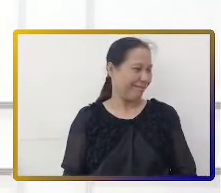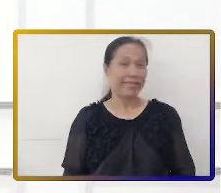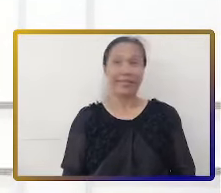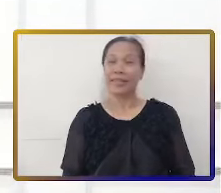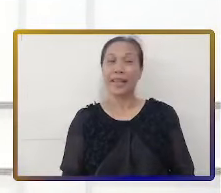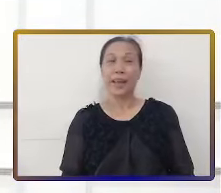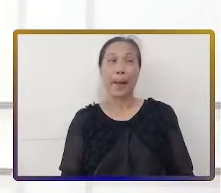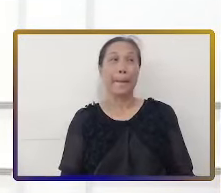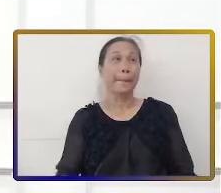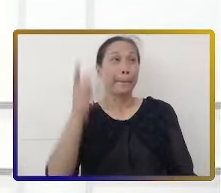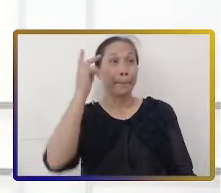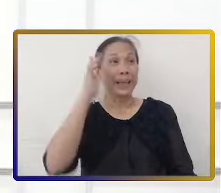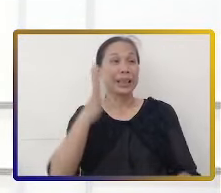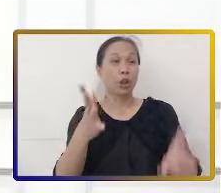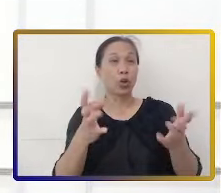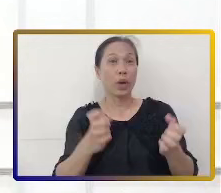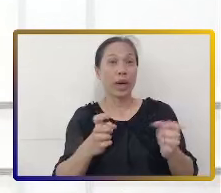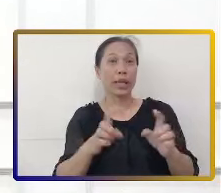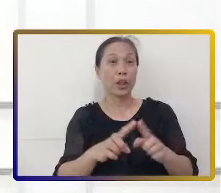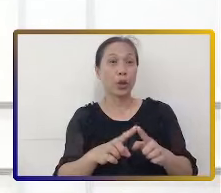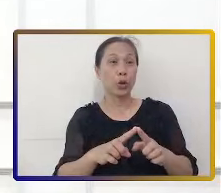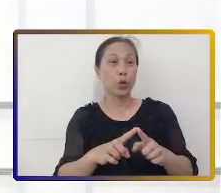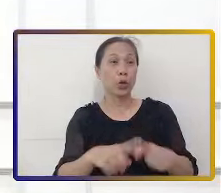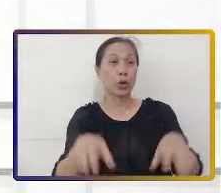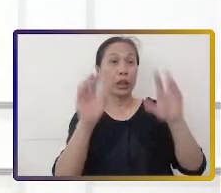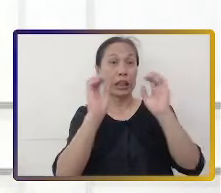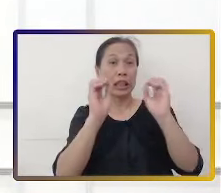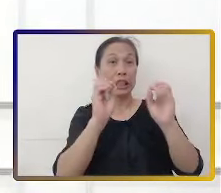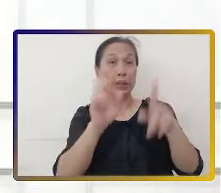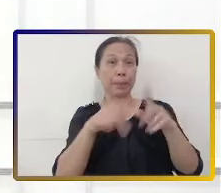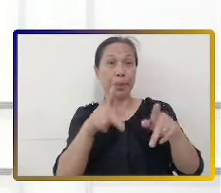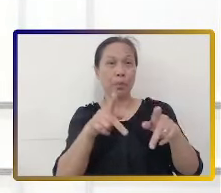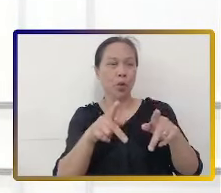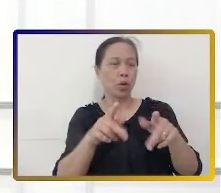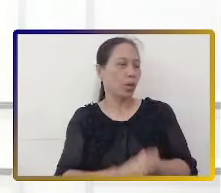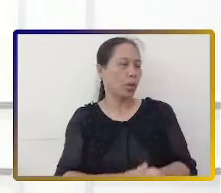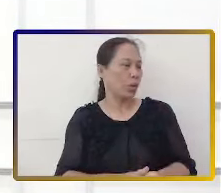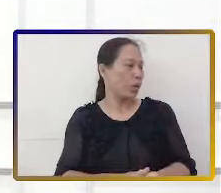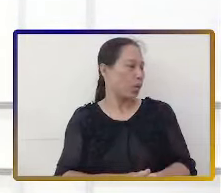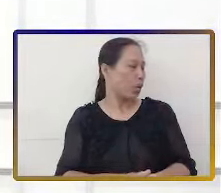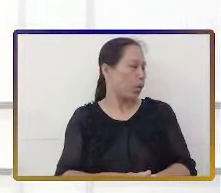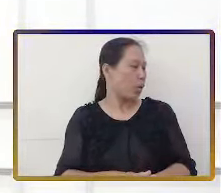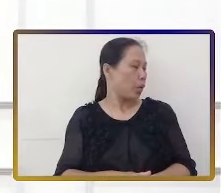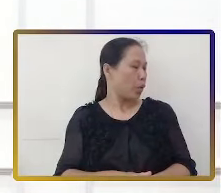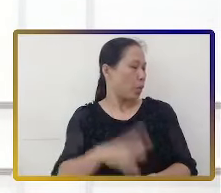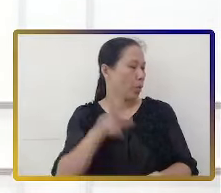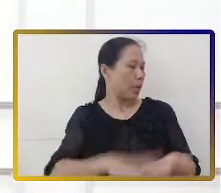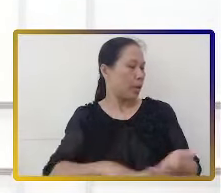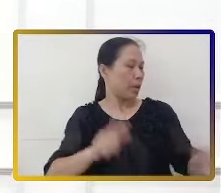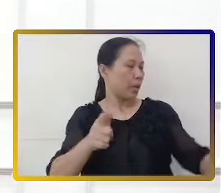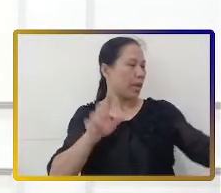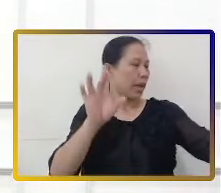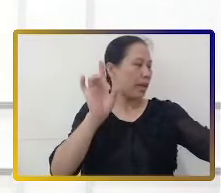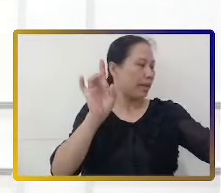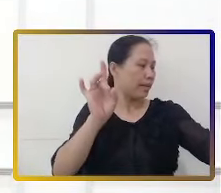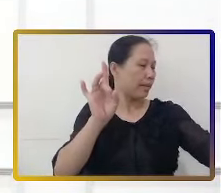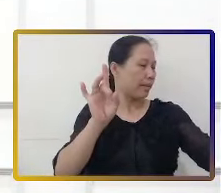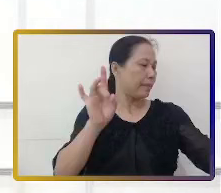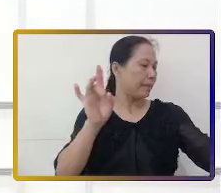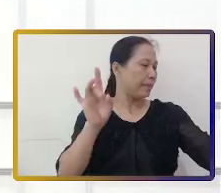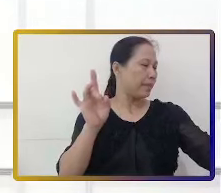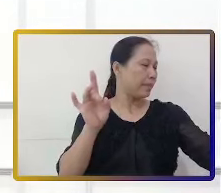want to educate I people all right Look at verse number 28 are you with me Now All